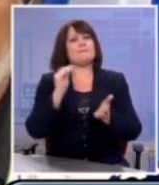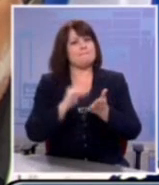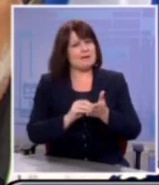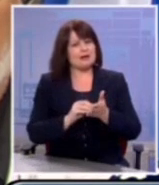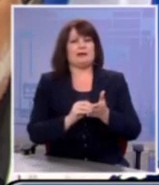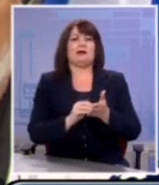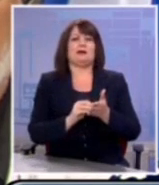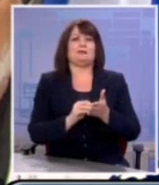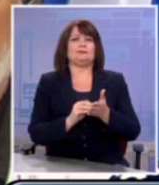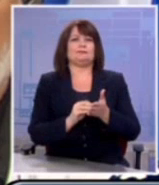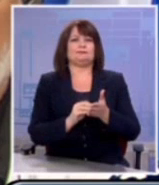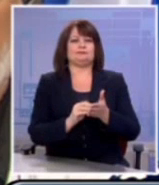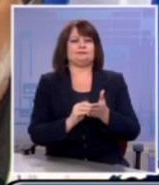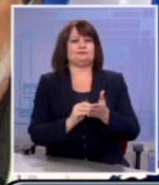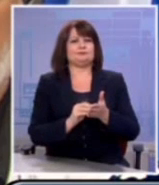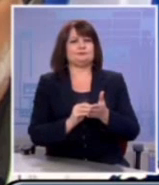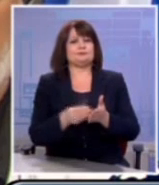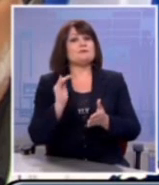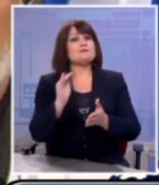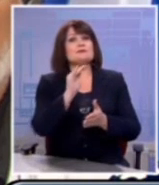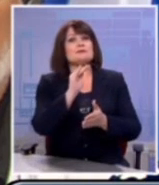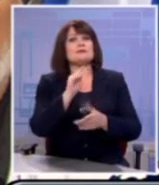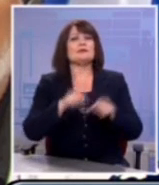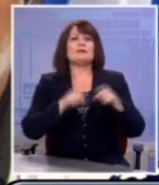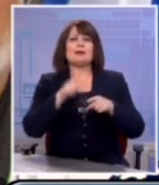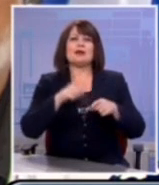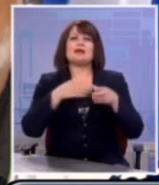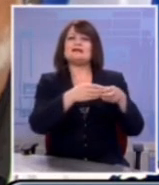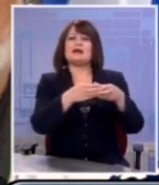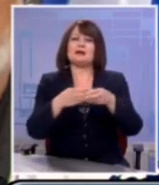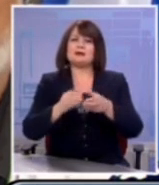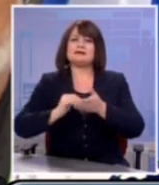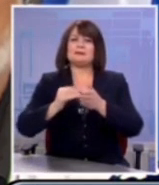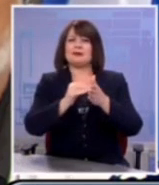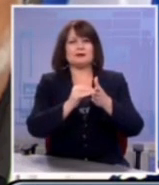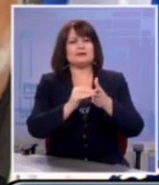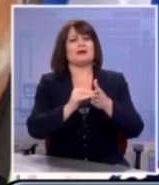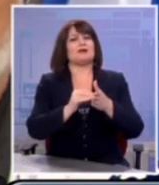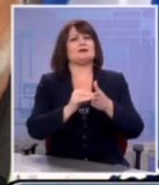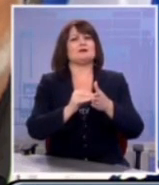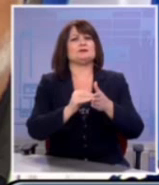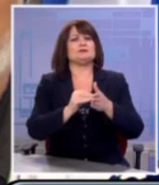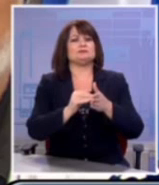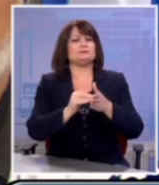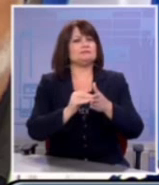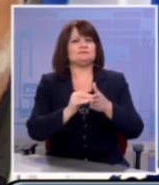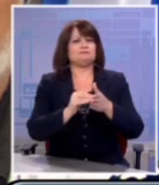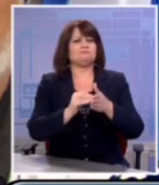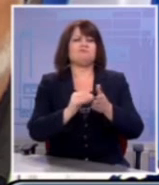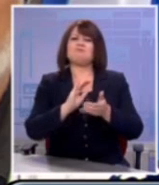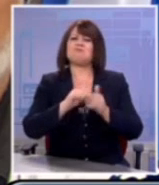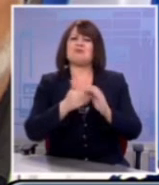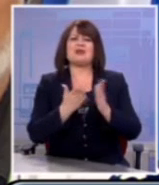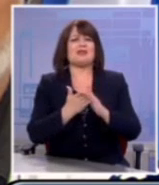επανέλθει προς εκείνες τις υπηρεσίες και τις αρχές που τυχόν επιδεικνύουν